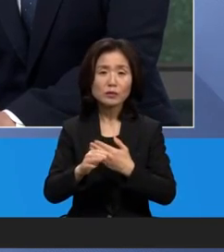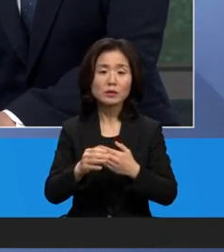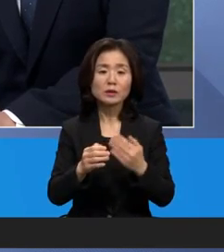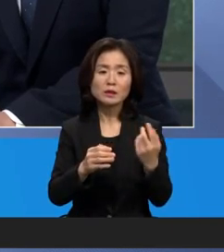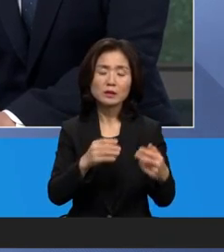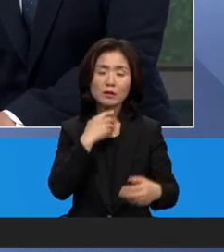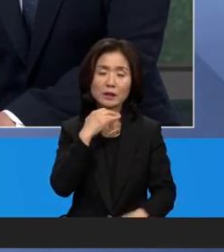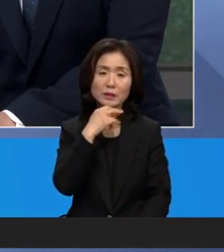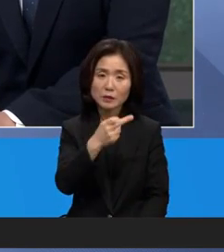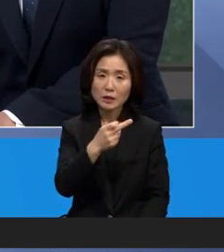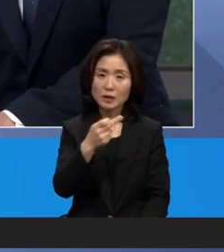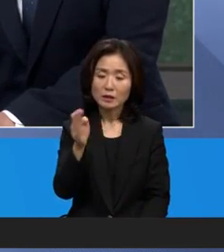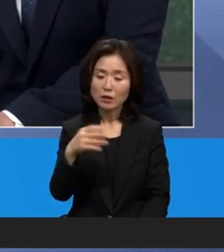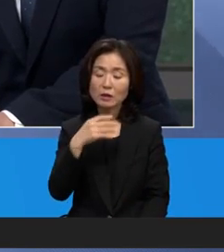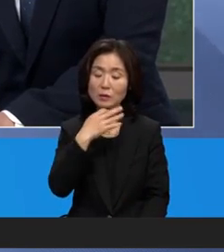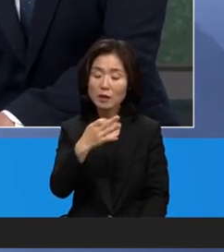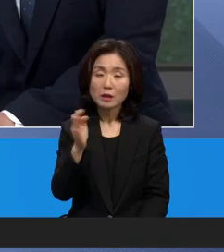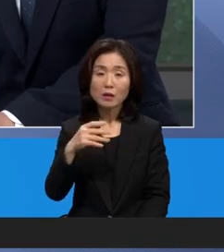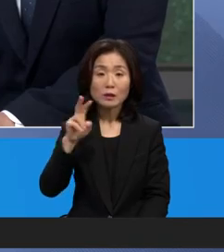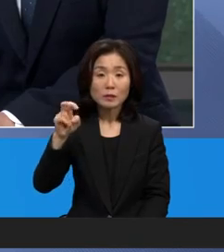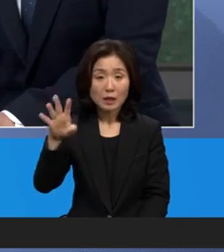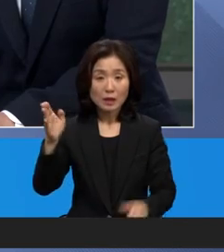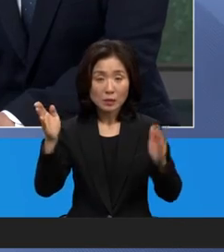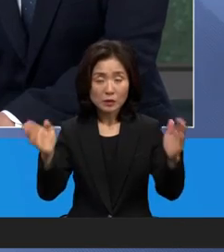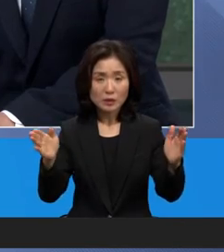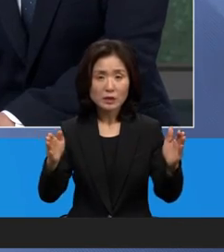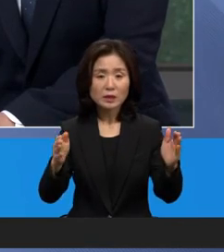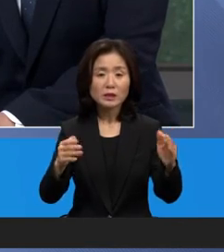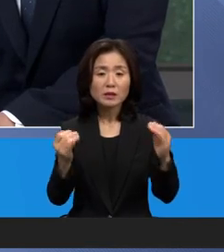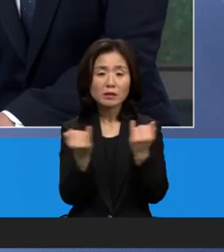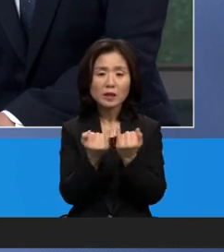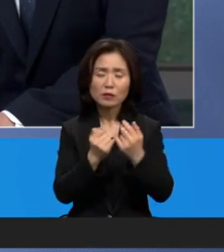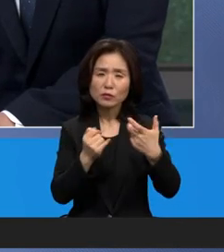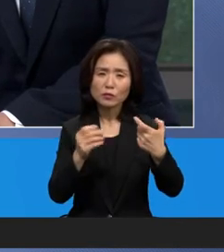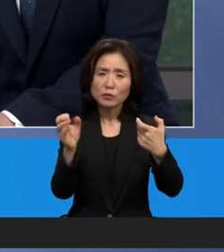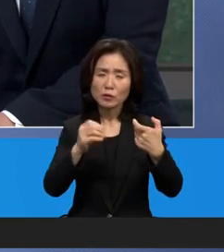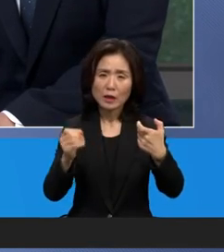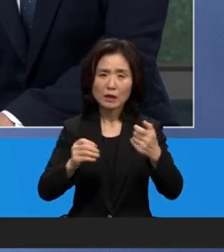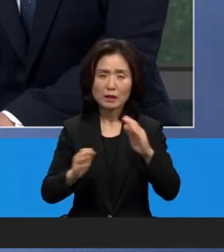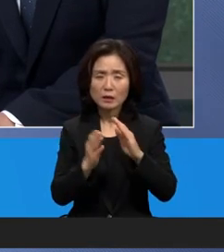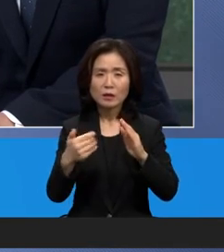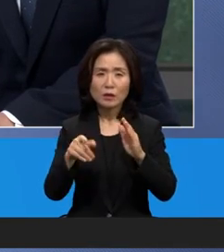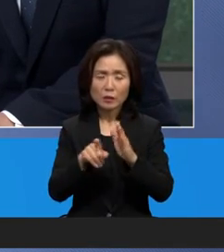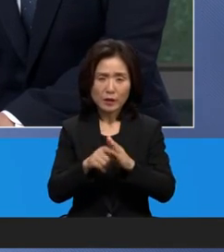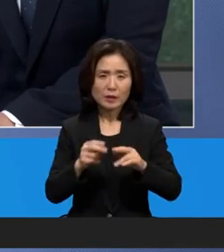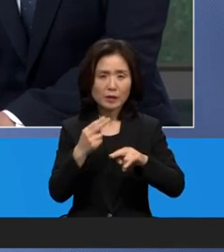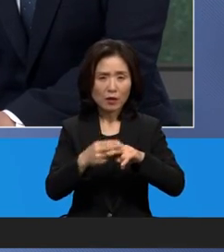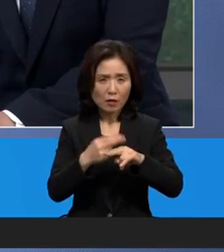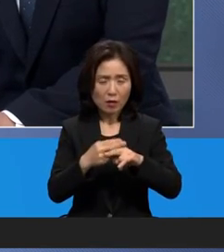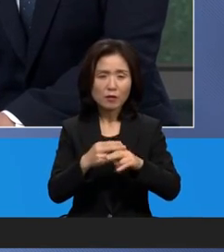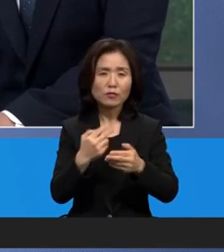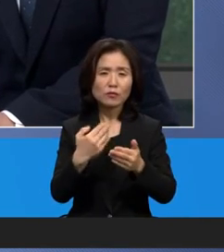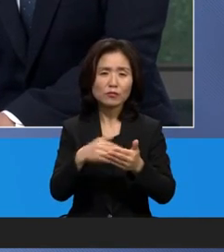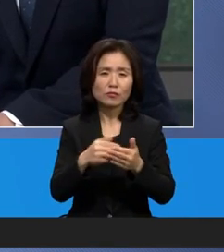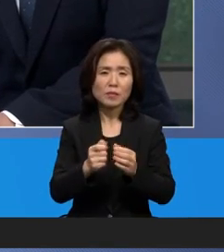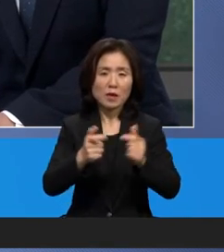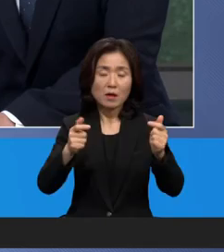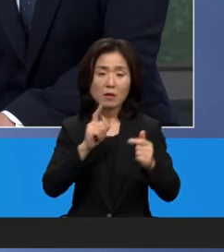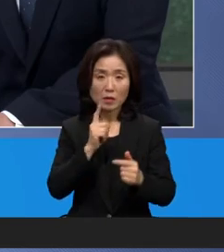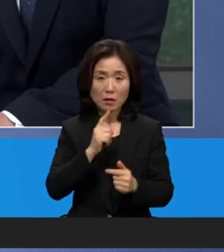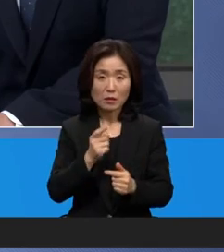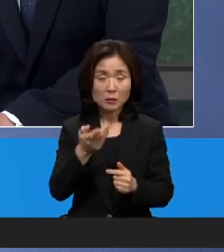예전에 비해 가족을 위해 요리하는 시간이 증가했다 고 답했는데 요 반면 같은 나이대 남성의 경우 절반 수준인